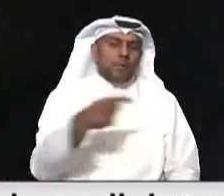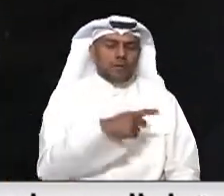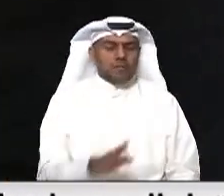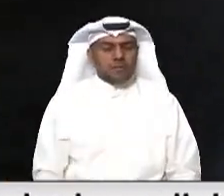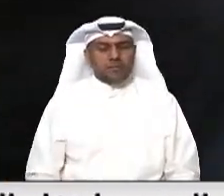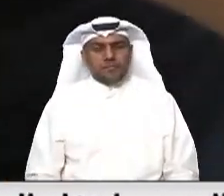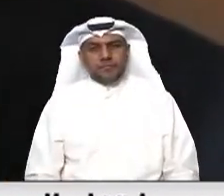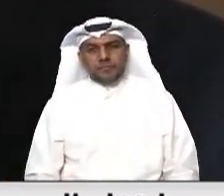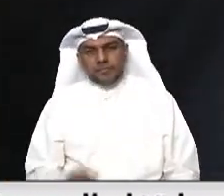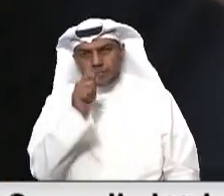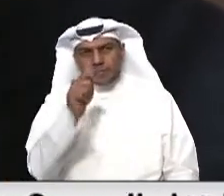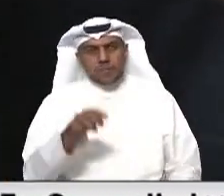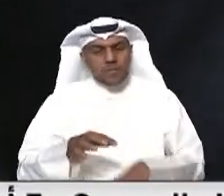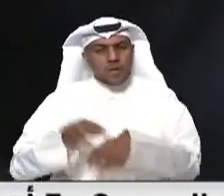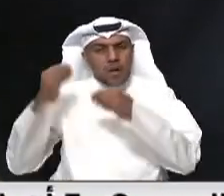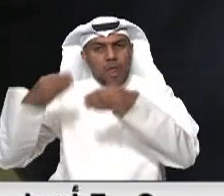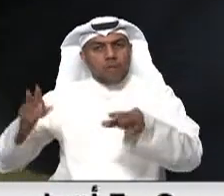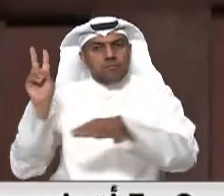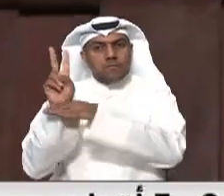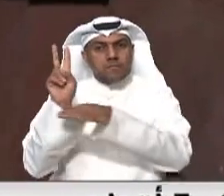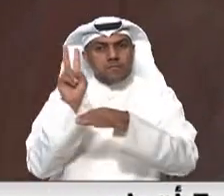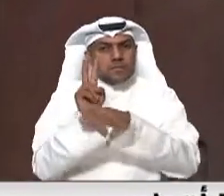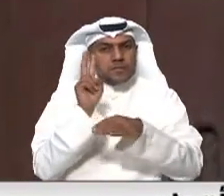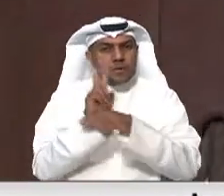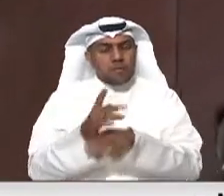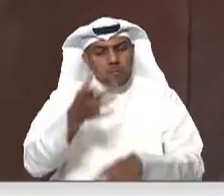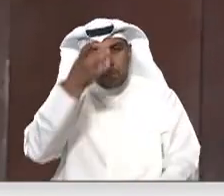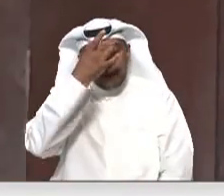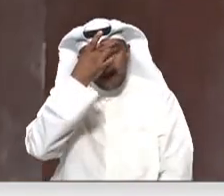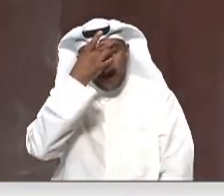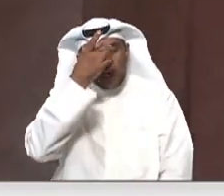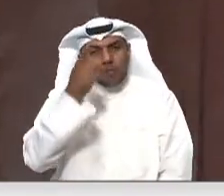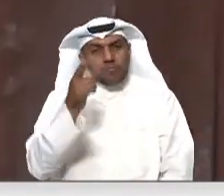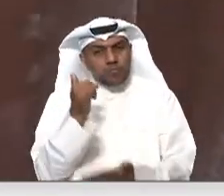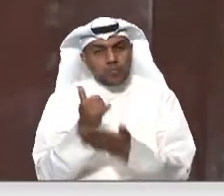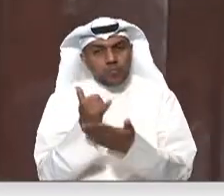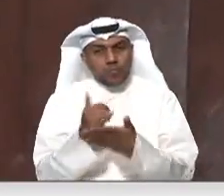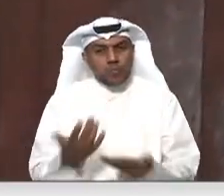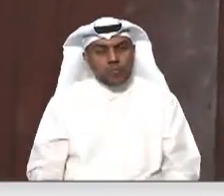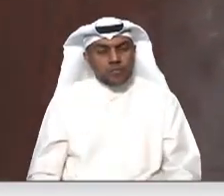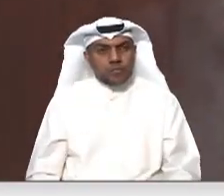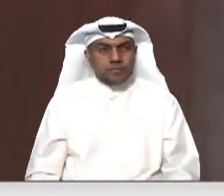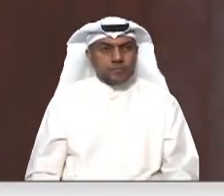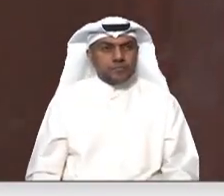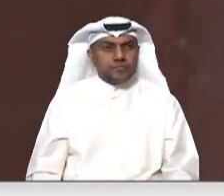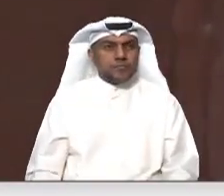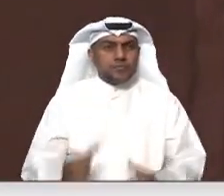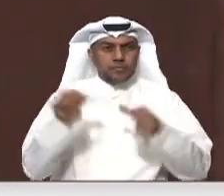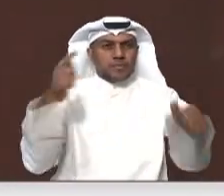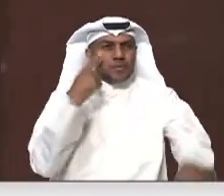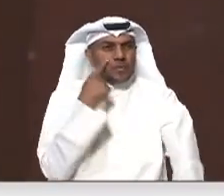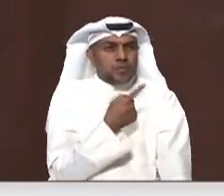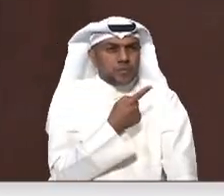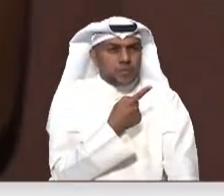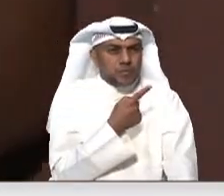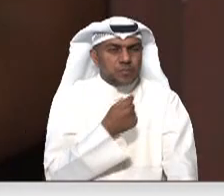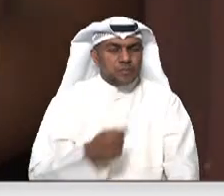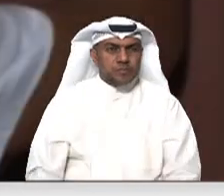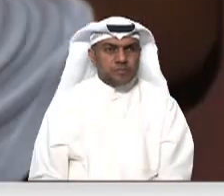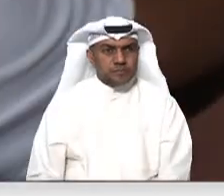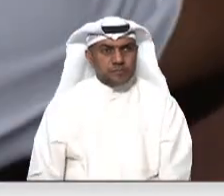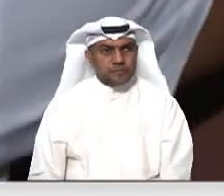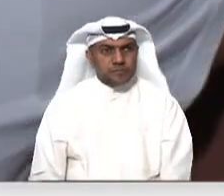في صحه المستهلكين والغش في المواد الاستهلاكيه سالم المانع تلفزيون دوله